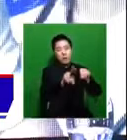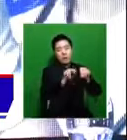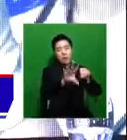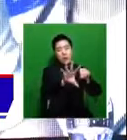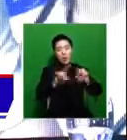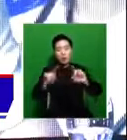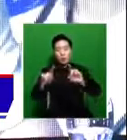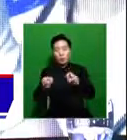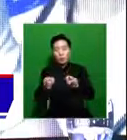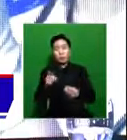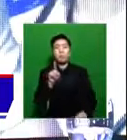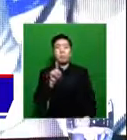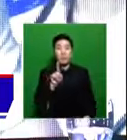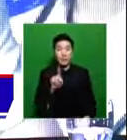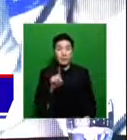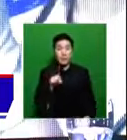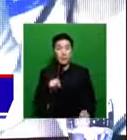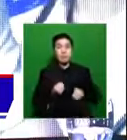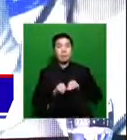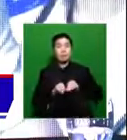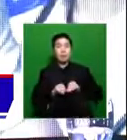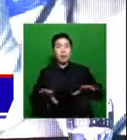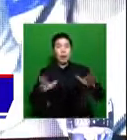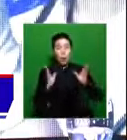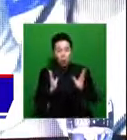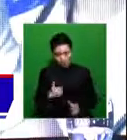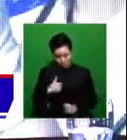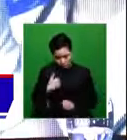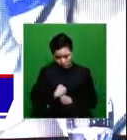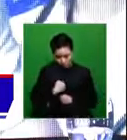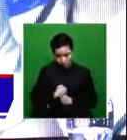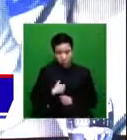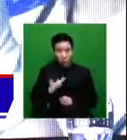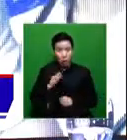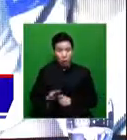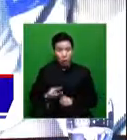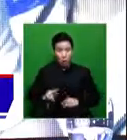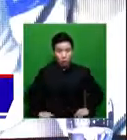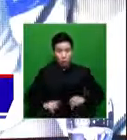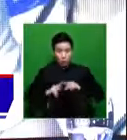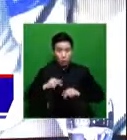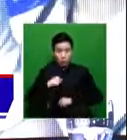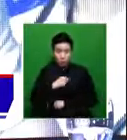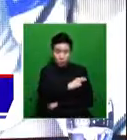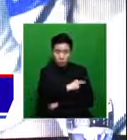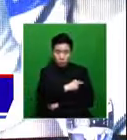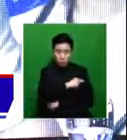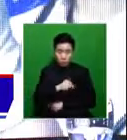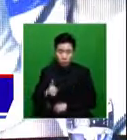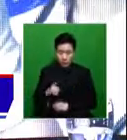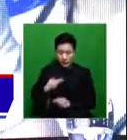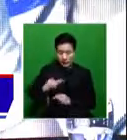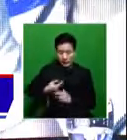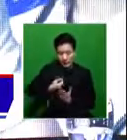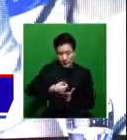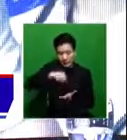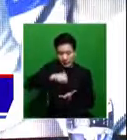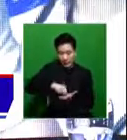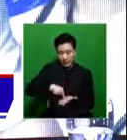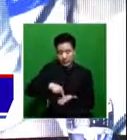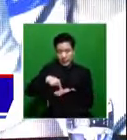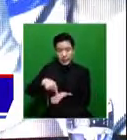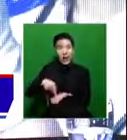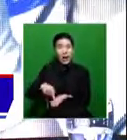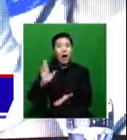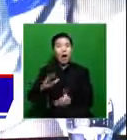นะครับในการประกาศแล้วก็มีเจ้าพนักงานซึ่งกระทรวงสาธารณสุขได้ลงนามแต่งตั้งแล้วเช่นผู้ว่าราช